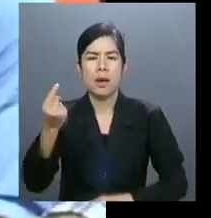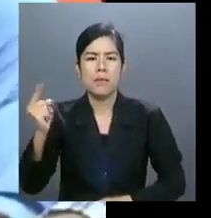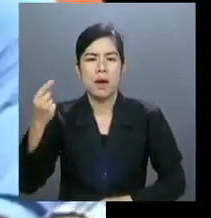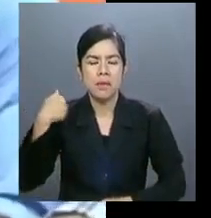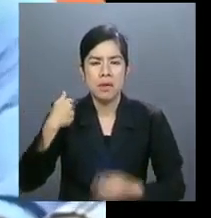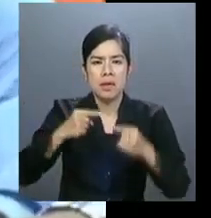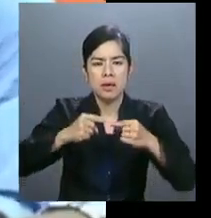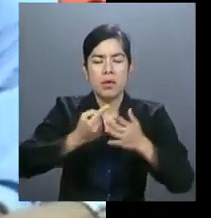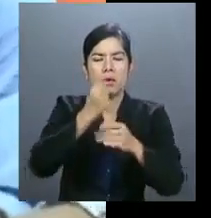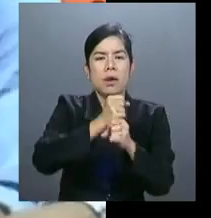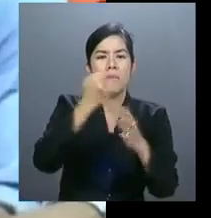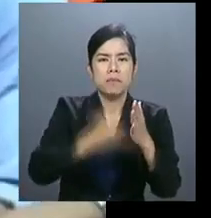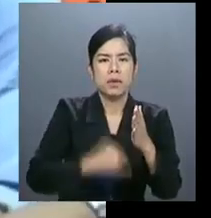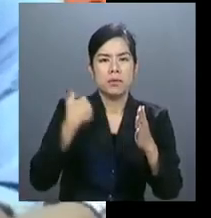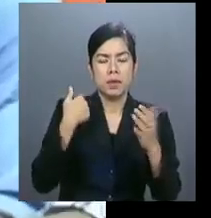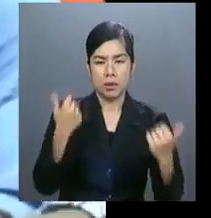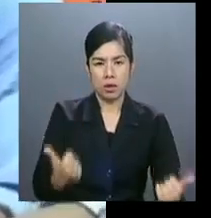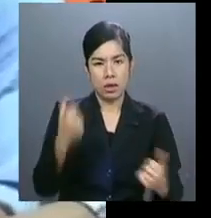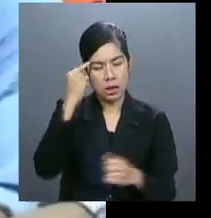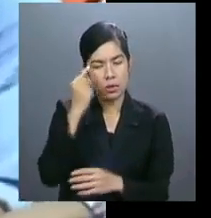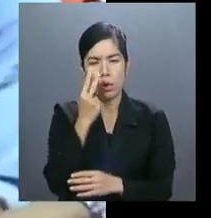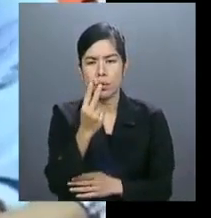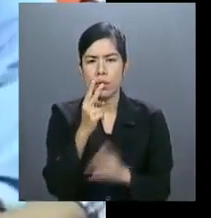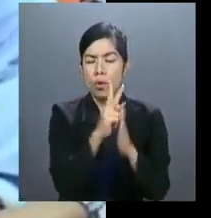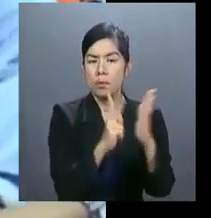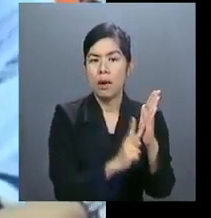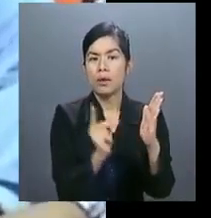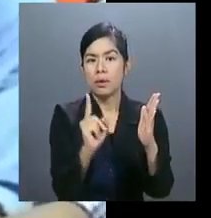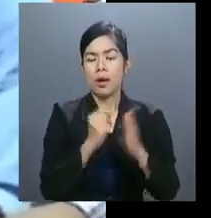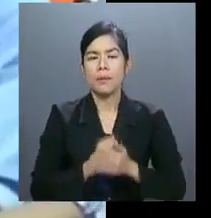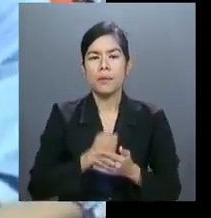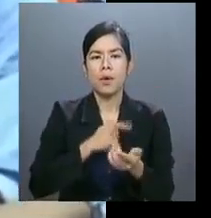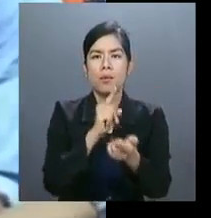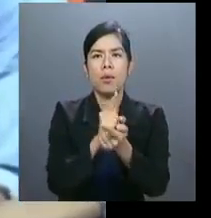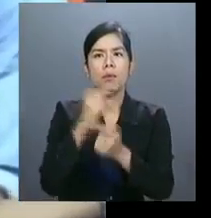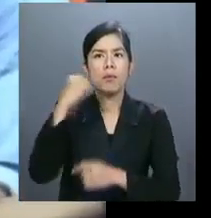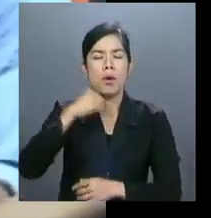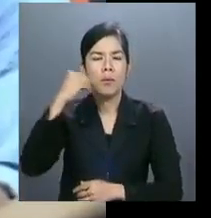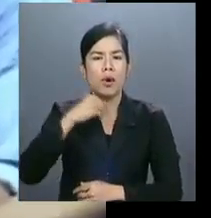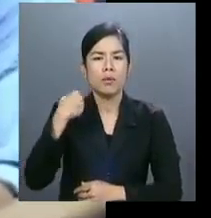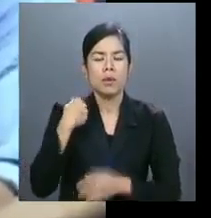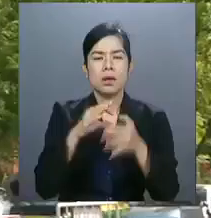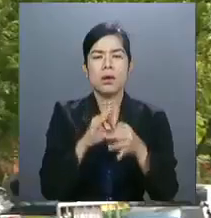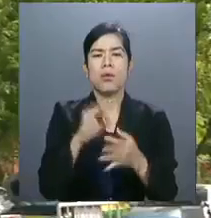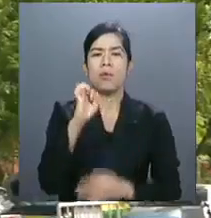รงไหนอย่างไรนั่นนะครับเราเห็นบ่อยนะการสอบข้อในมีจริงนะ